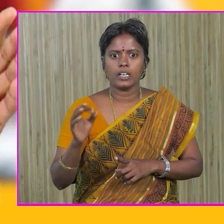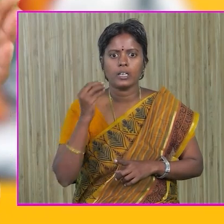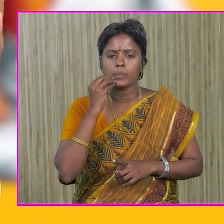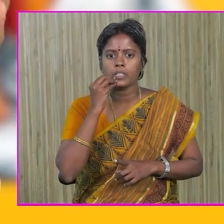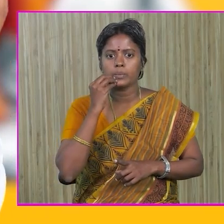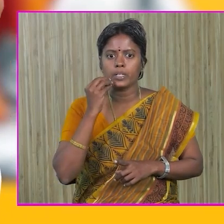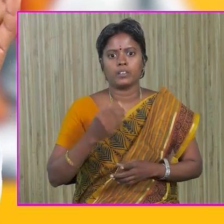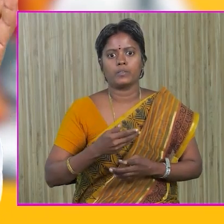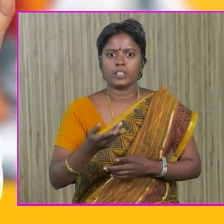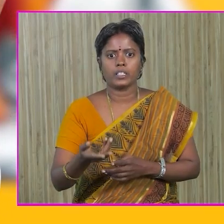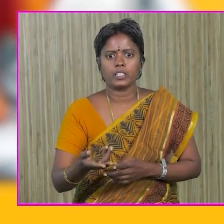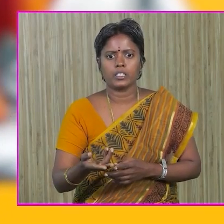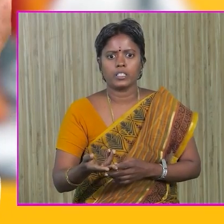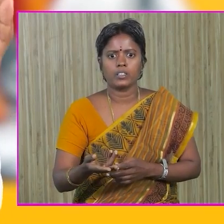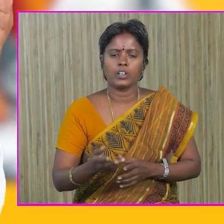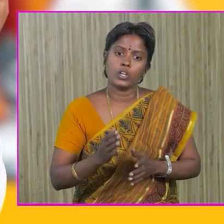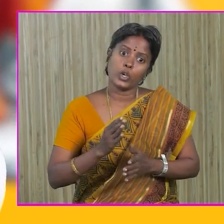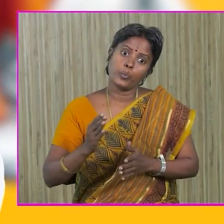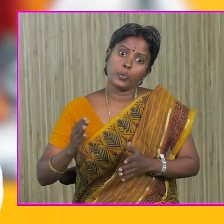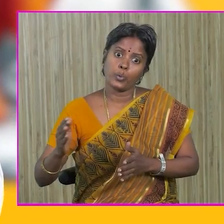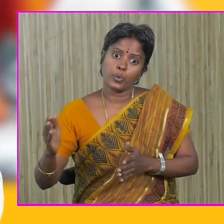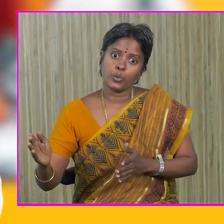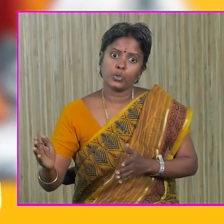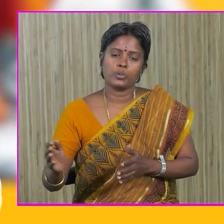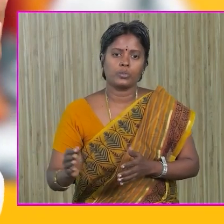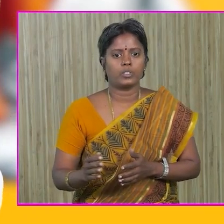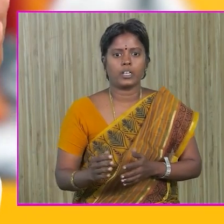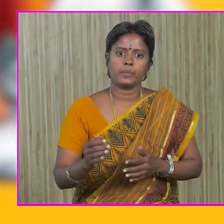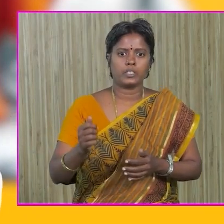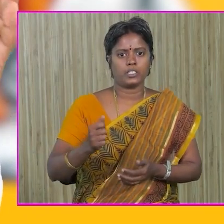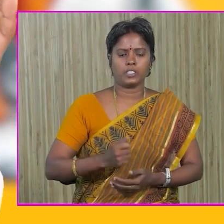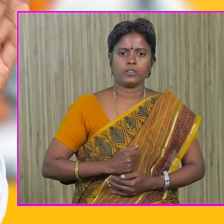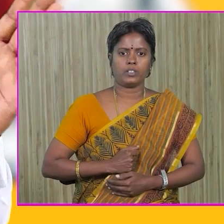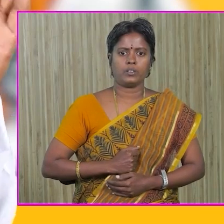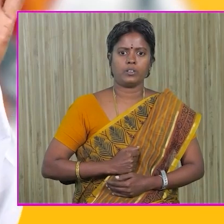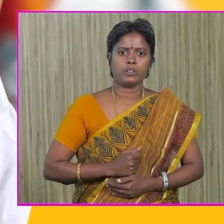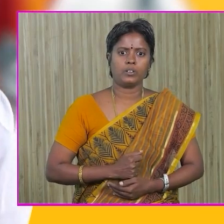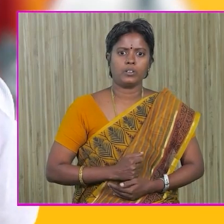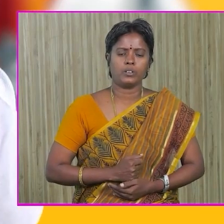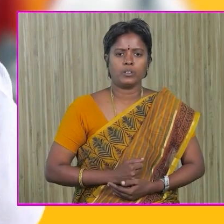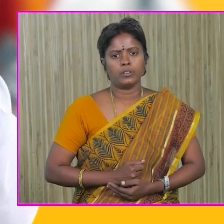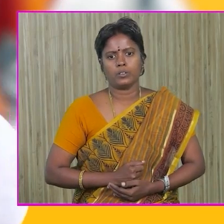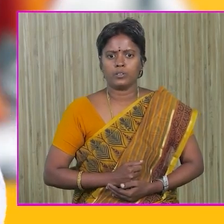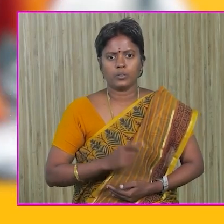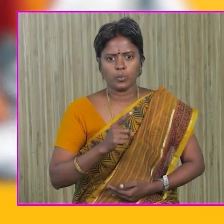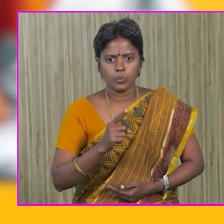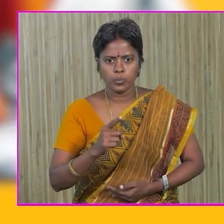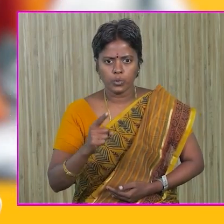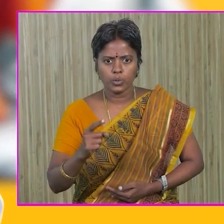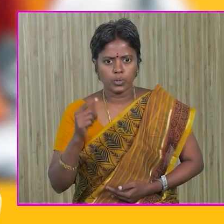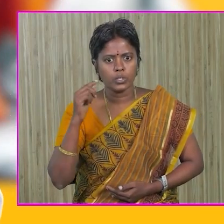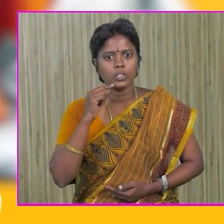நன்று, இதை அப்படியே நீங்கள் எப்போதும் கடைபிடிச்சிக்கிட்டே வரணும் அப்படின்னு சொல்லிக்கிட்டே இருப்பார். ஒவ்வொரு தேர்வு முடியும்